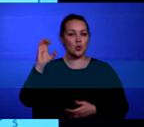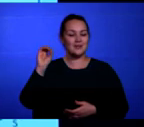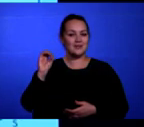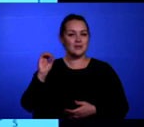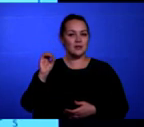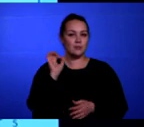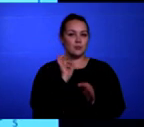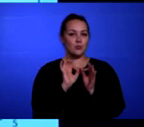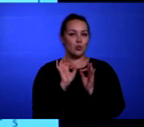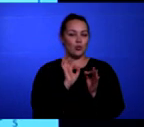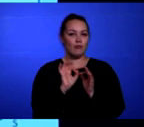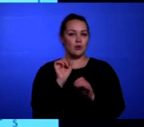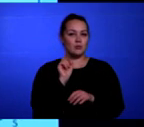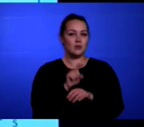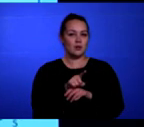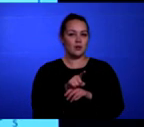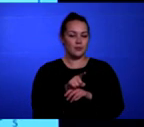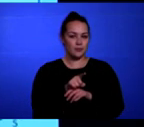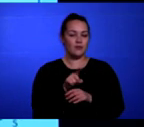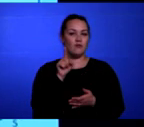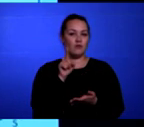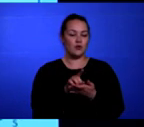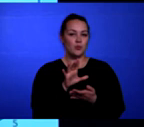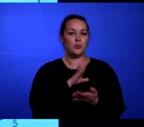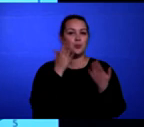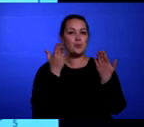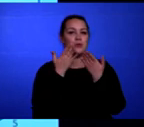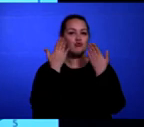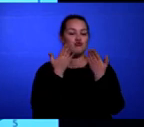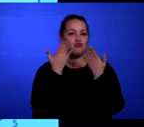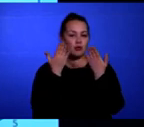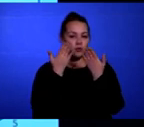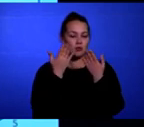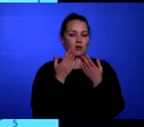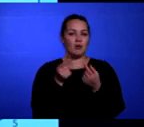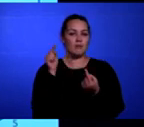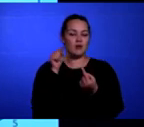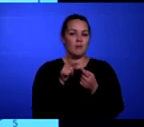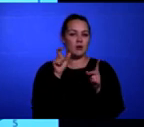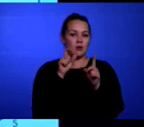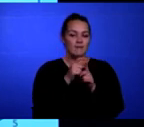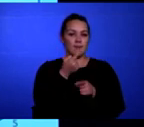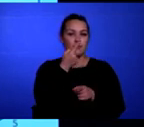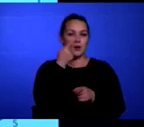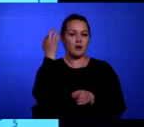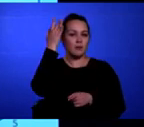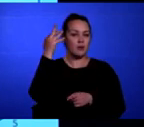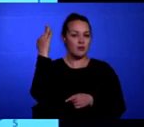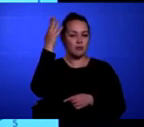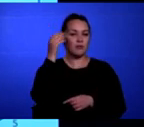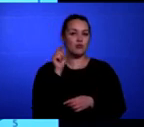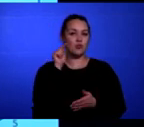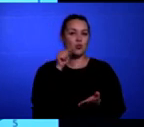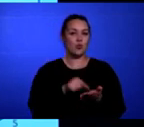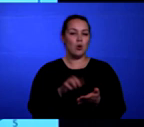проверим упражнение вы должны были прочитать подобрать слова близкие по смыслу указать